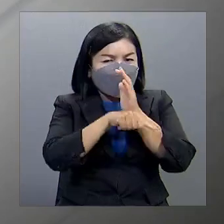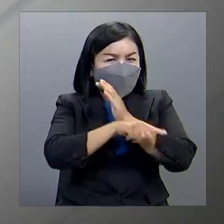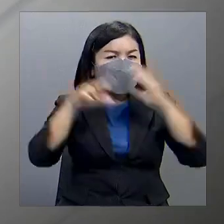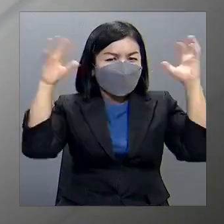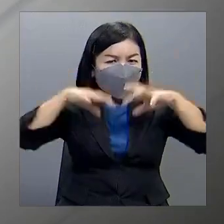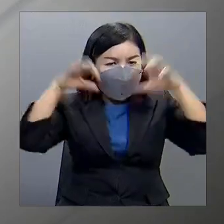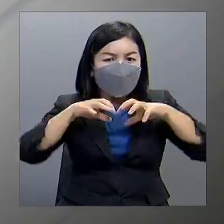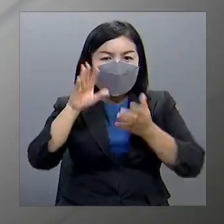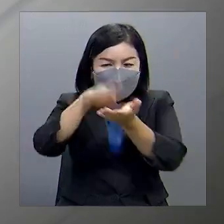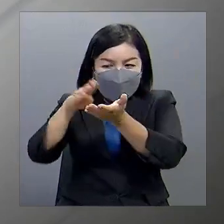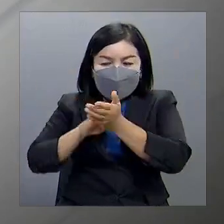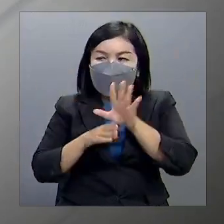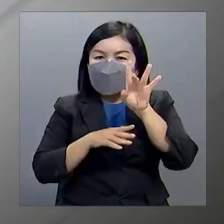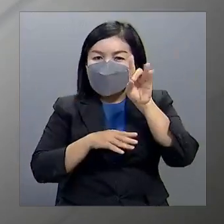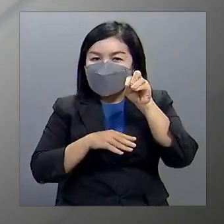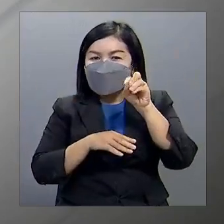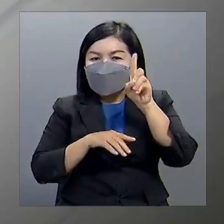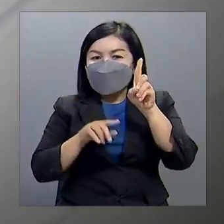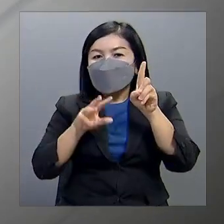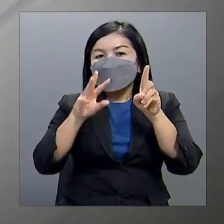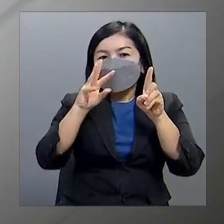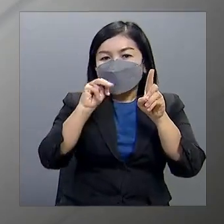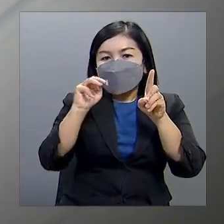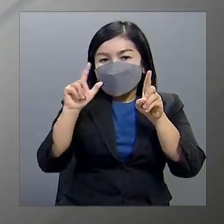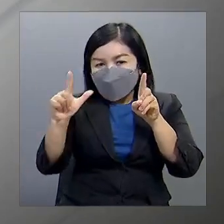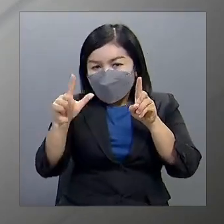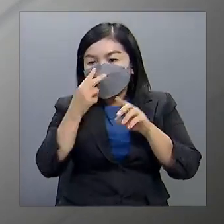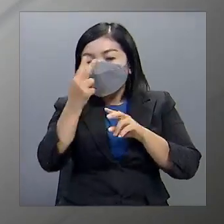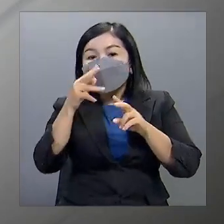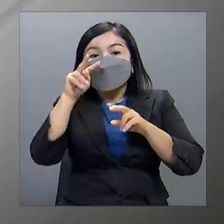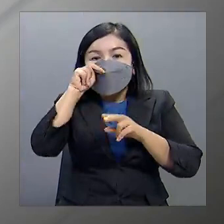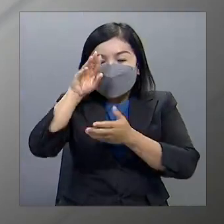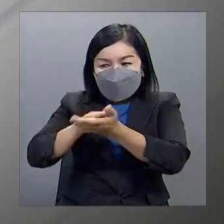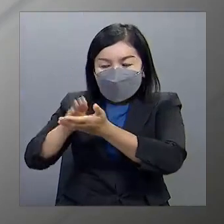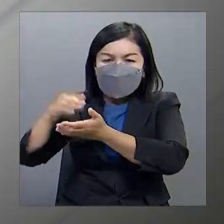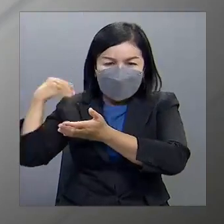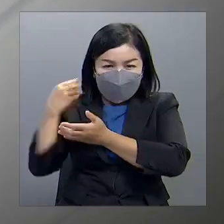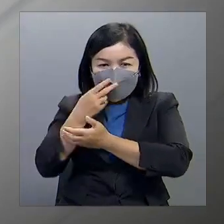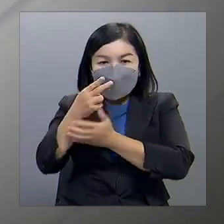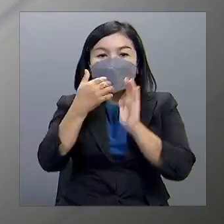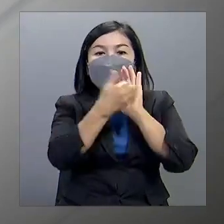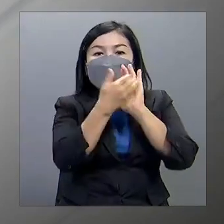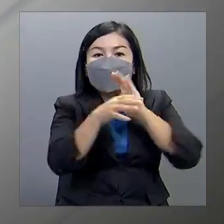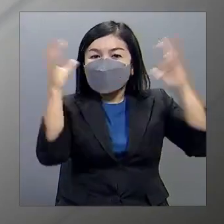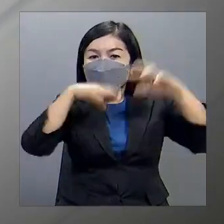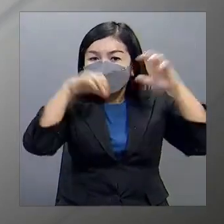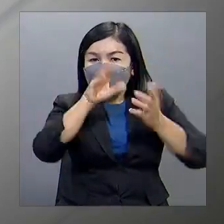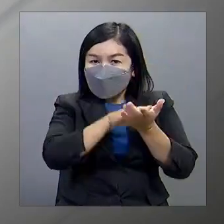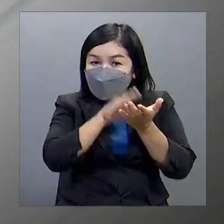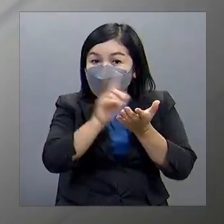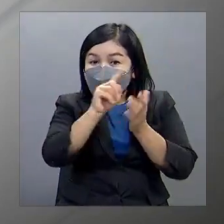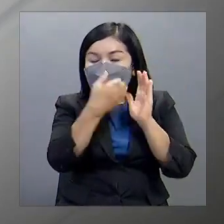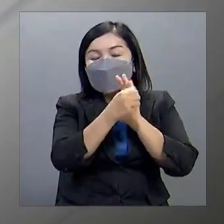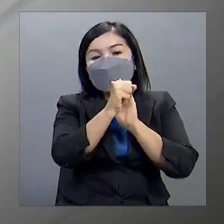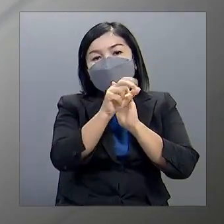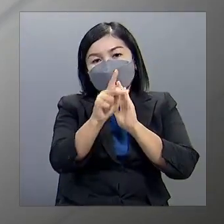มิลลิเมตรค่ะจับตาที่อ่างเก็บน้ำบางพระส่วนภาคตะวันออกเฉียงเหนือมีฝนสูงสุดที่สกลนคร 62